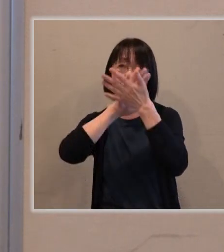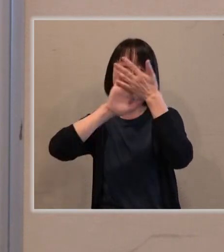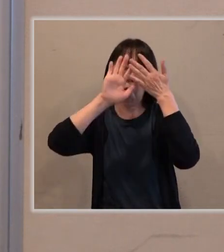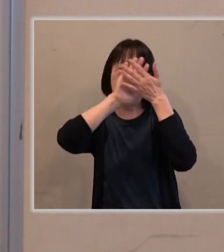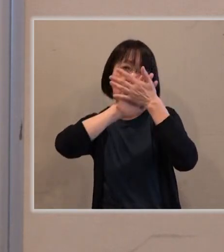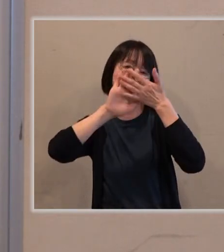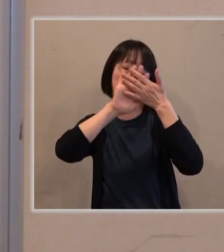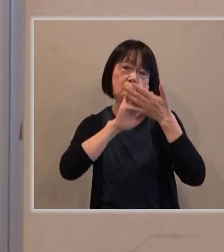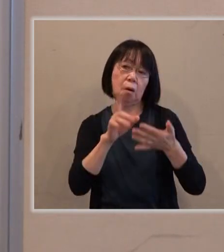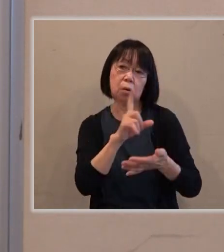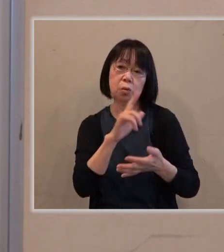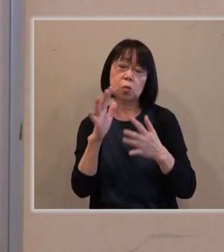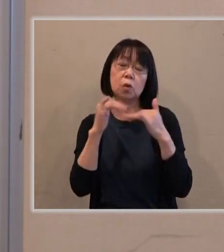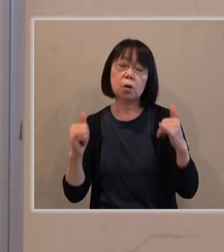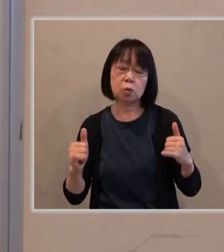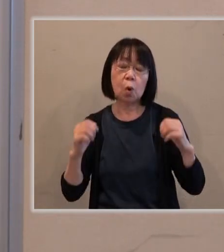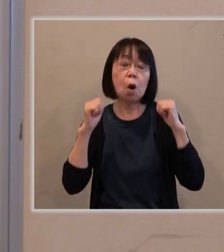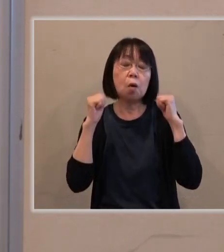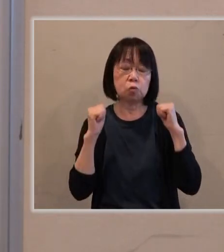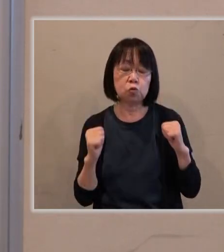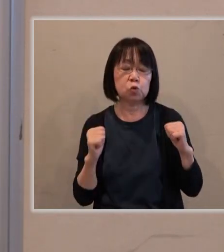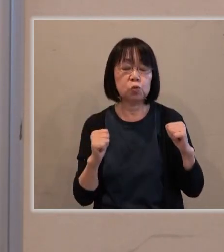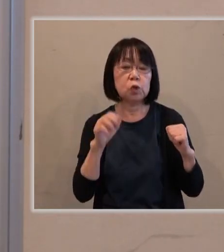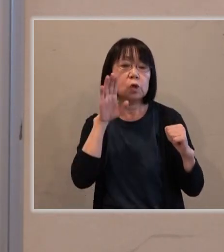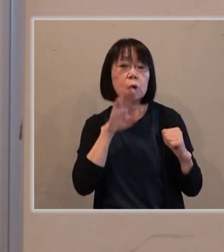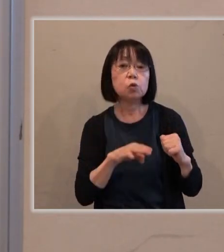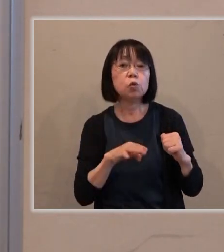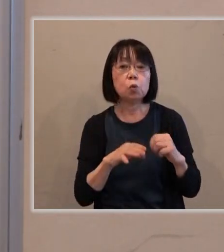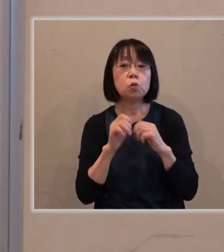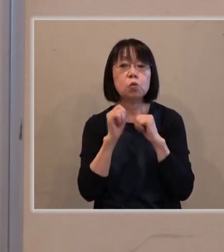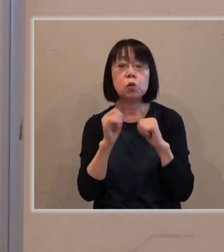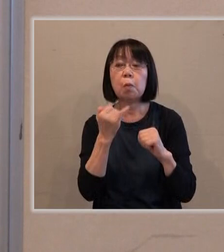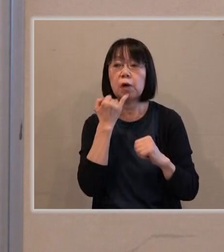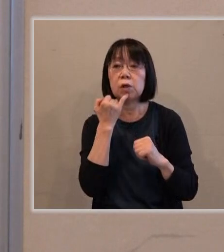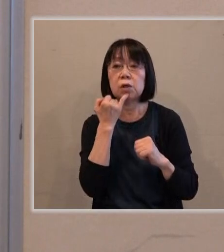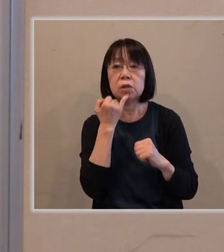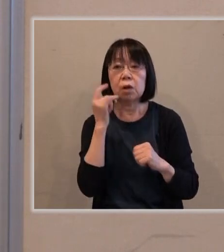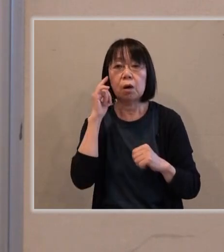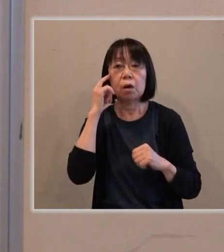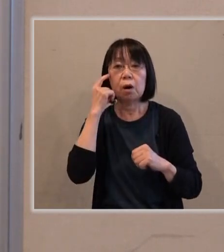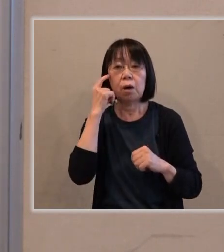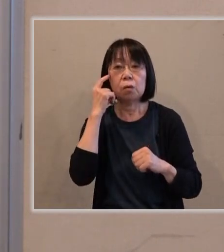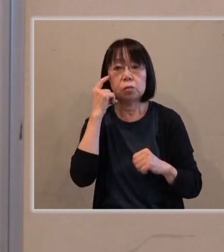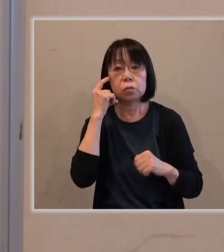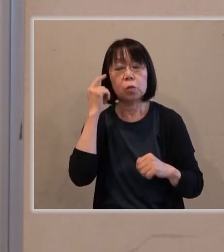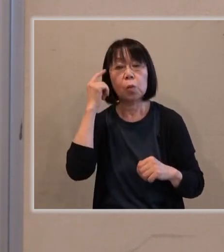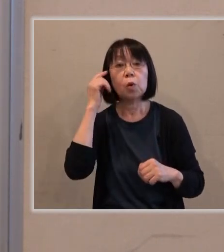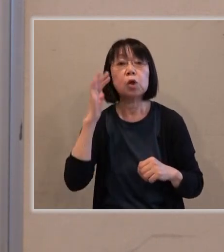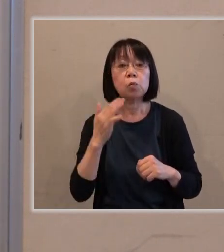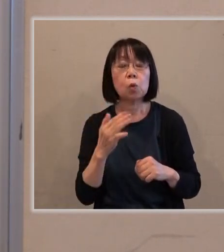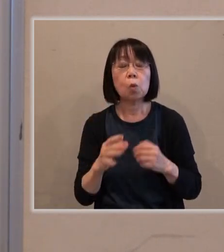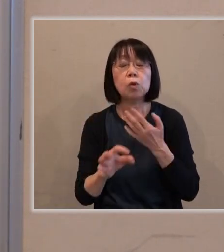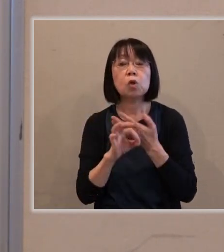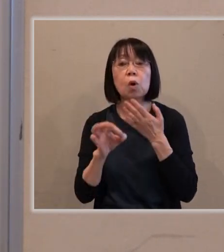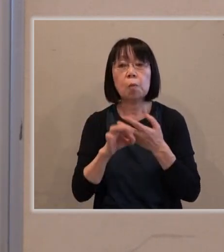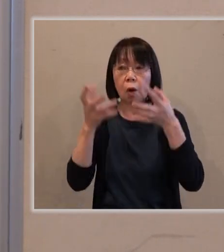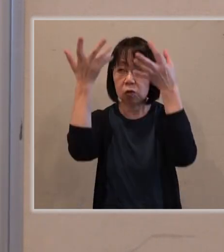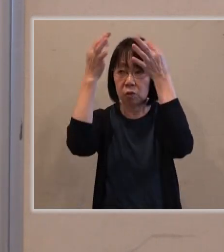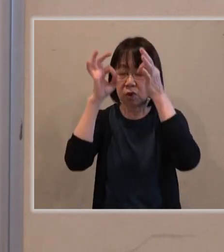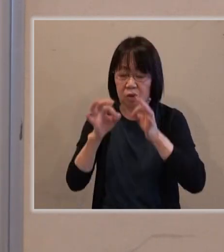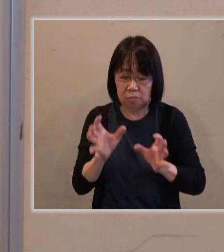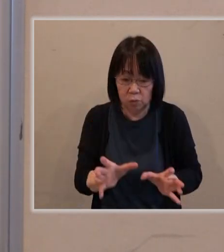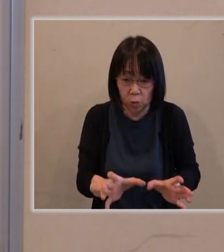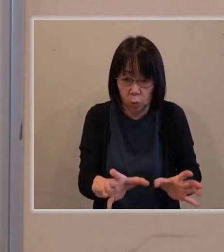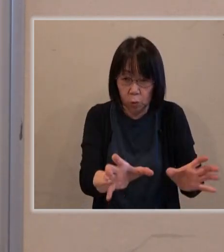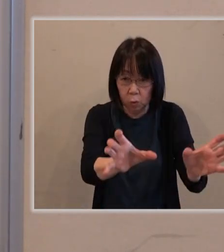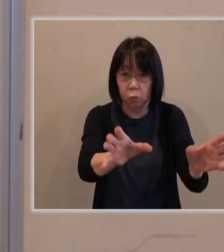はいろんな人が住みやすいようにすればいいとか、そういう観点で考えるんでしょうけれども、例えば除雪の問題にしても、